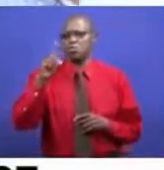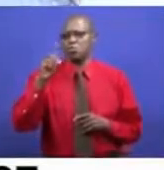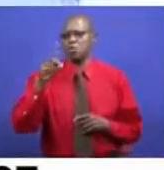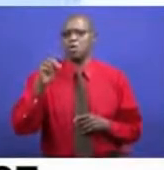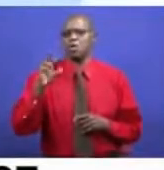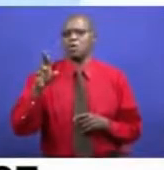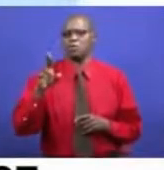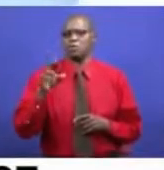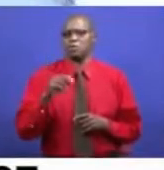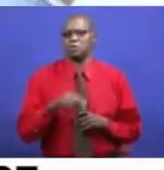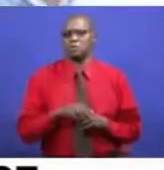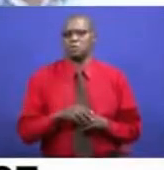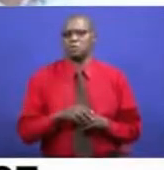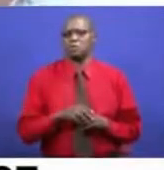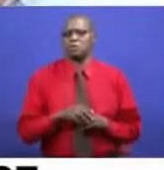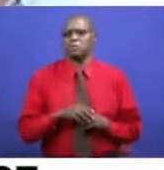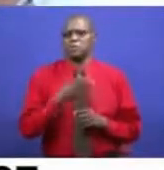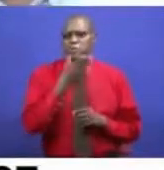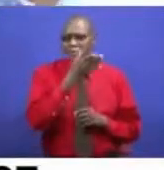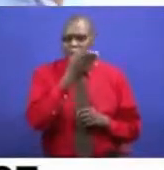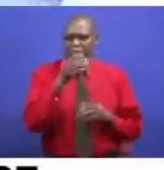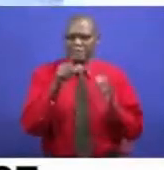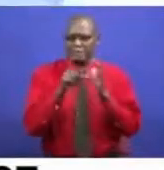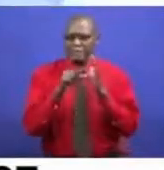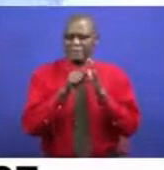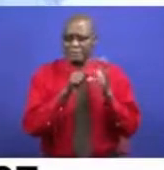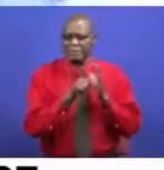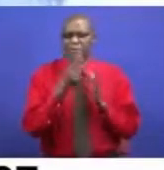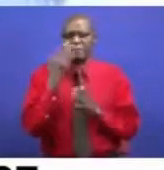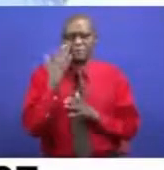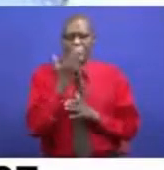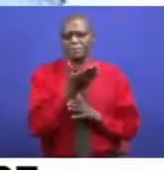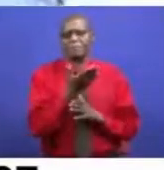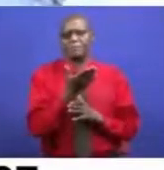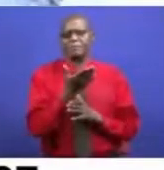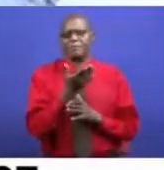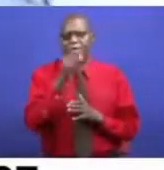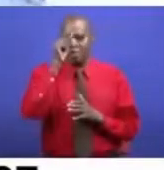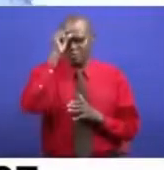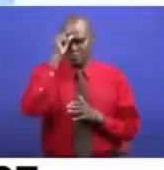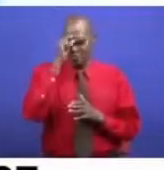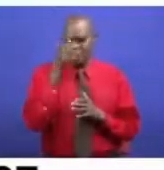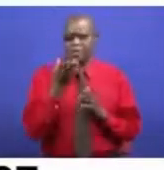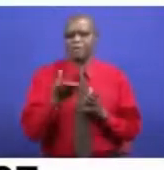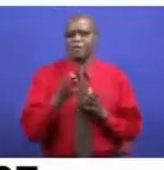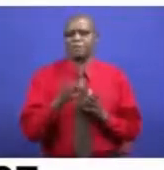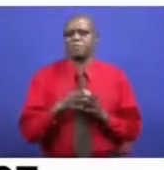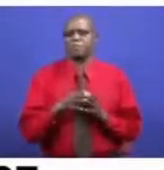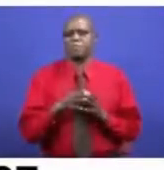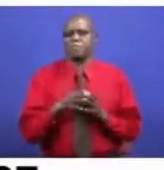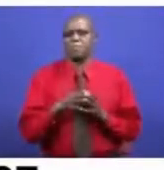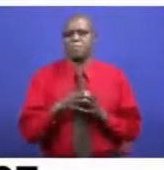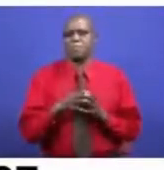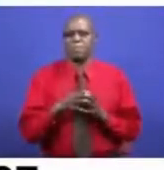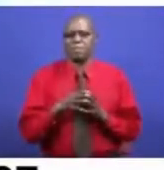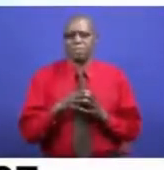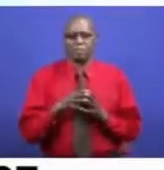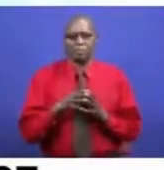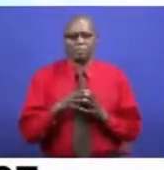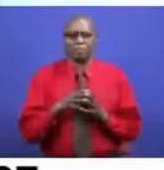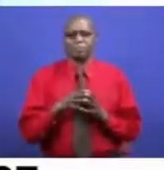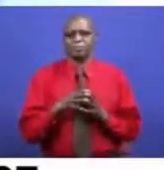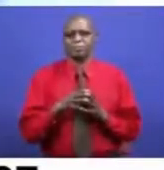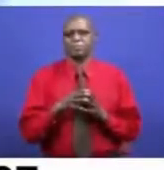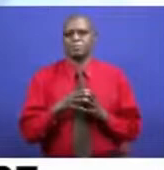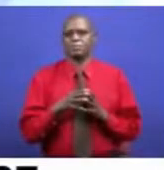Kwani hii ni disaster? So wanaona? Sina serikali hapa? Hatuwezi kubali